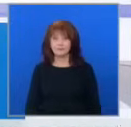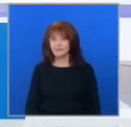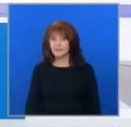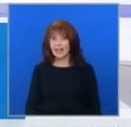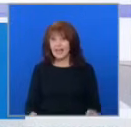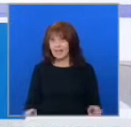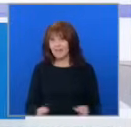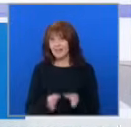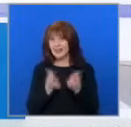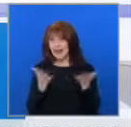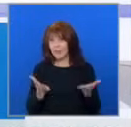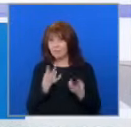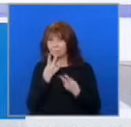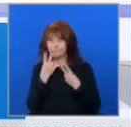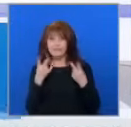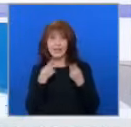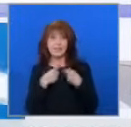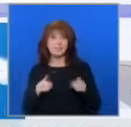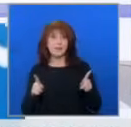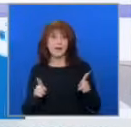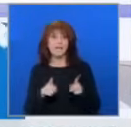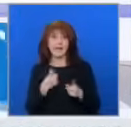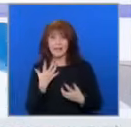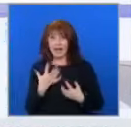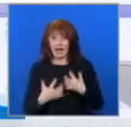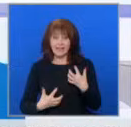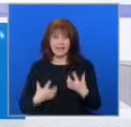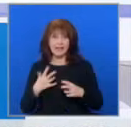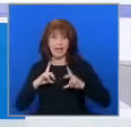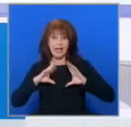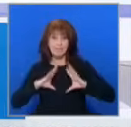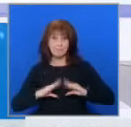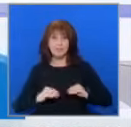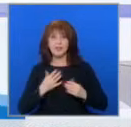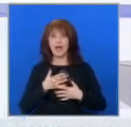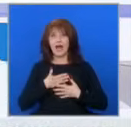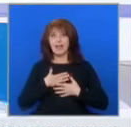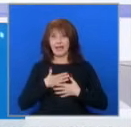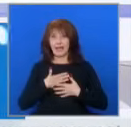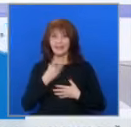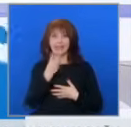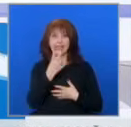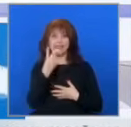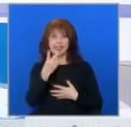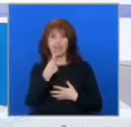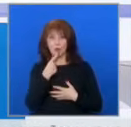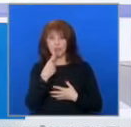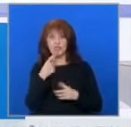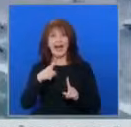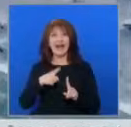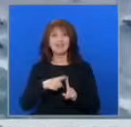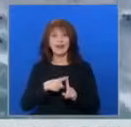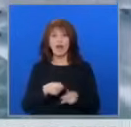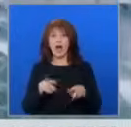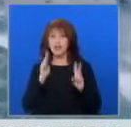И на финала екстремно изпълнение с максимална доза адреналин и спираща дъха гледка. 32-годишен каталунец ще ви покажем сега, който реши